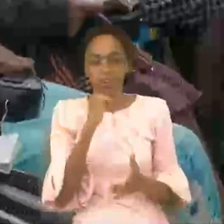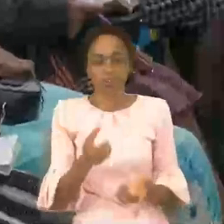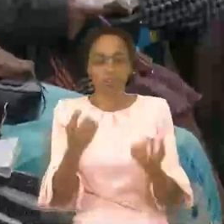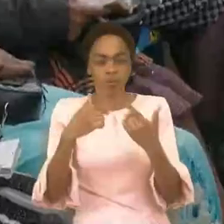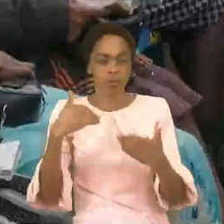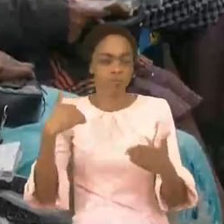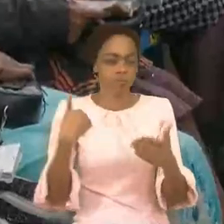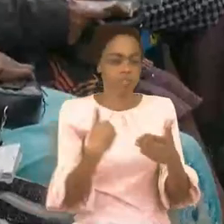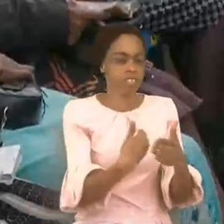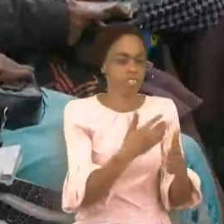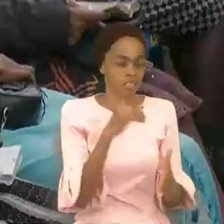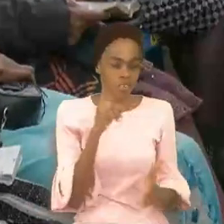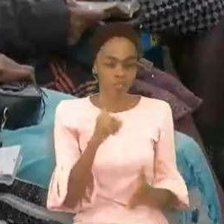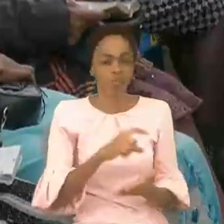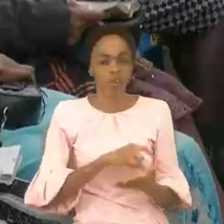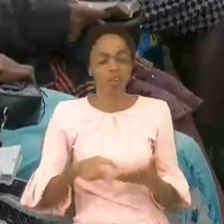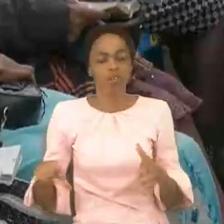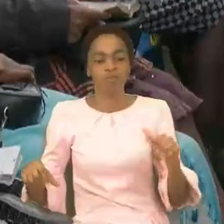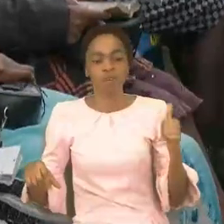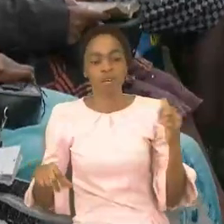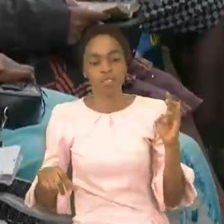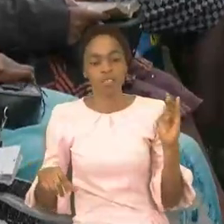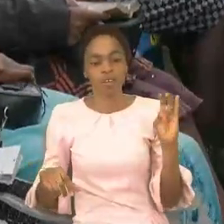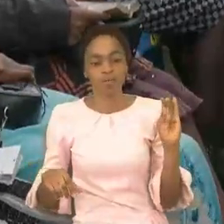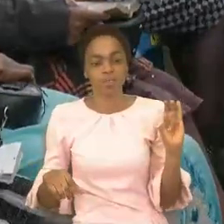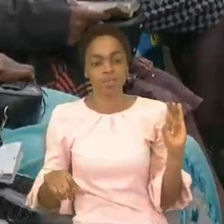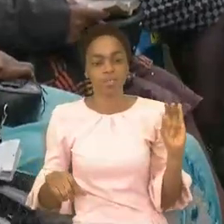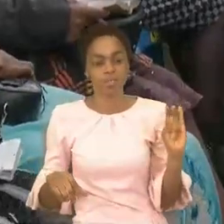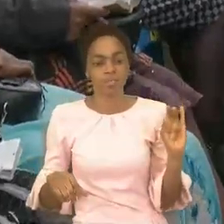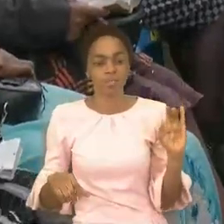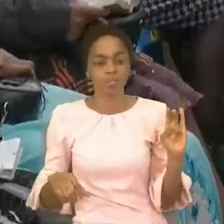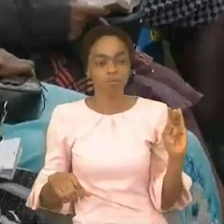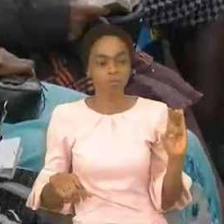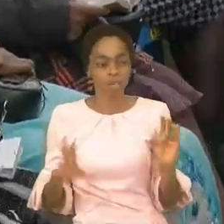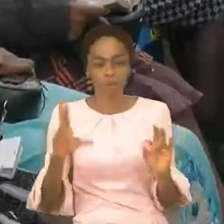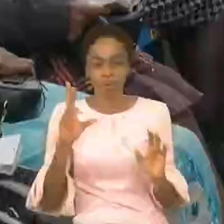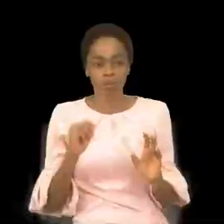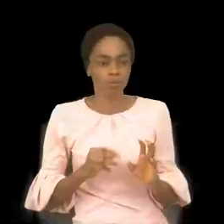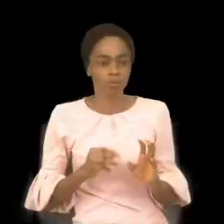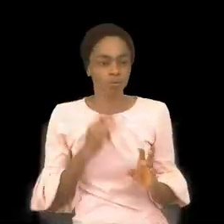car cela ne s'approchera pas. Verset 16, voici j'ai créé le...